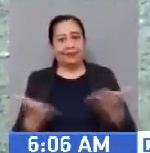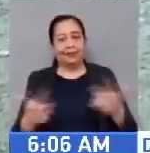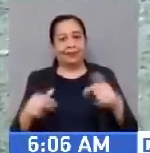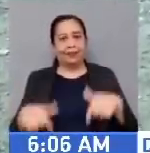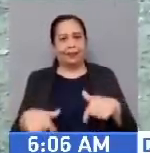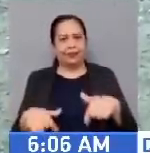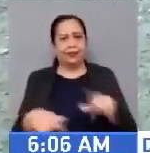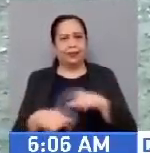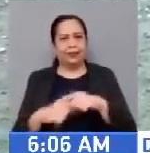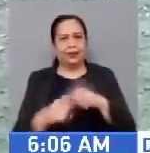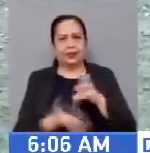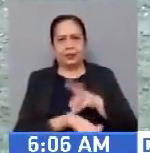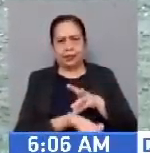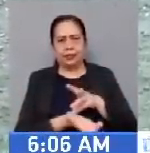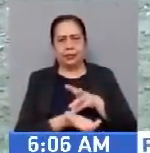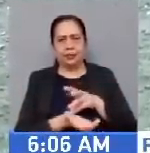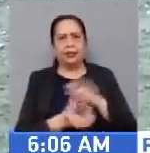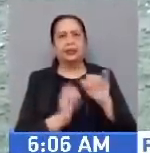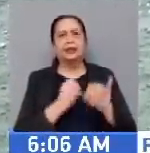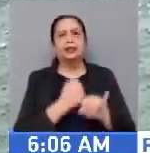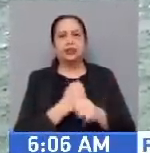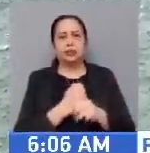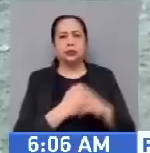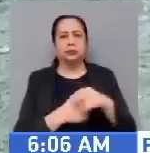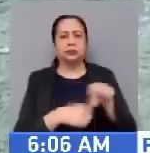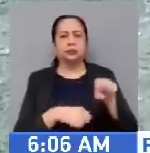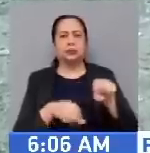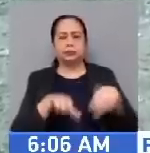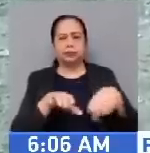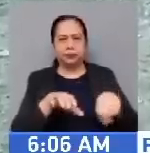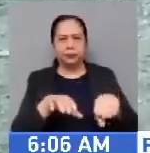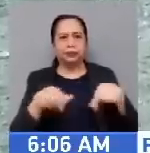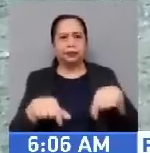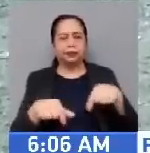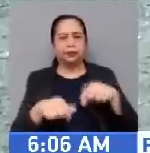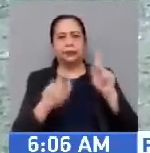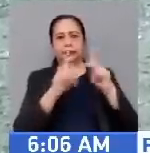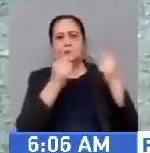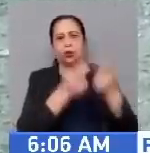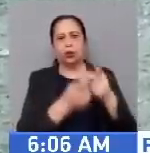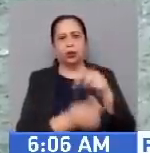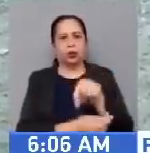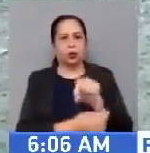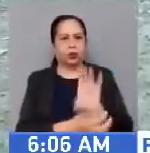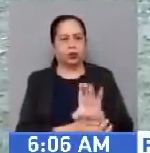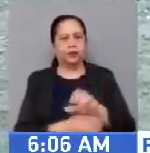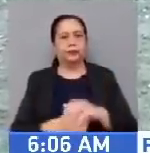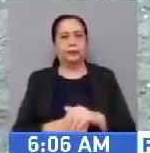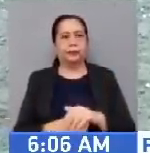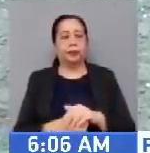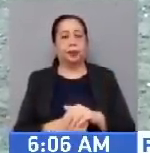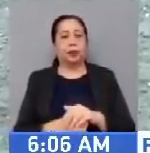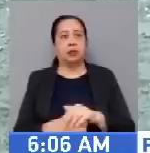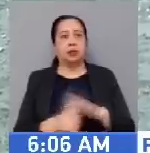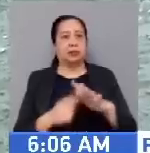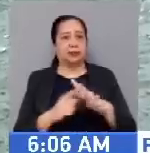terminal ng jeep at tricycle dito po sa Katipunan sa Quezon City. Mula nga na nga magbukas